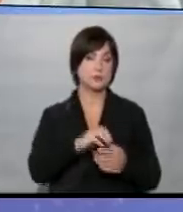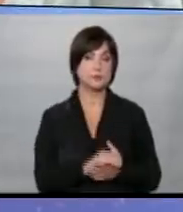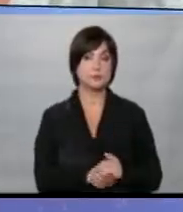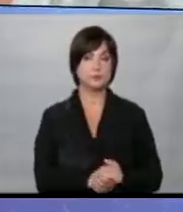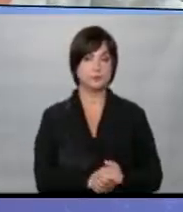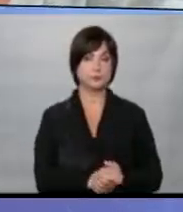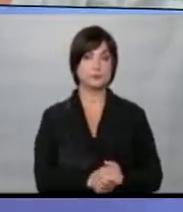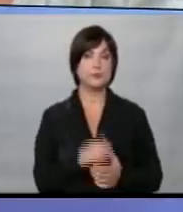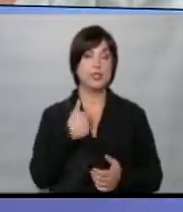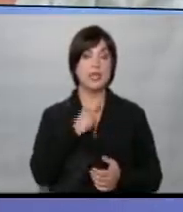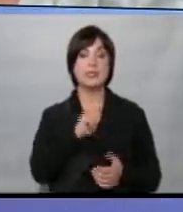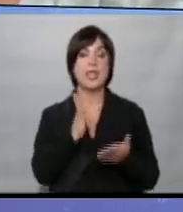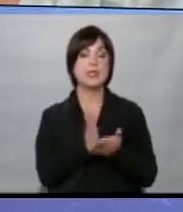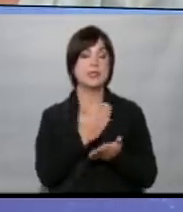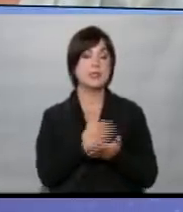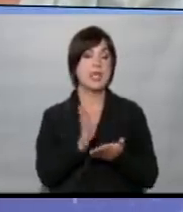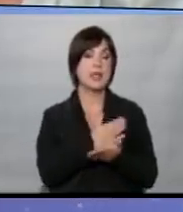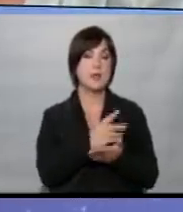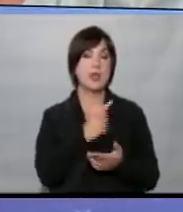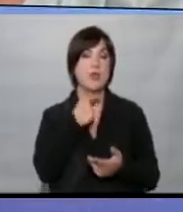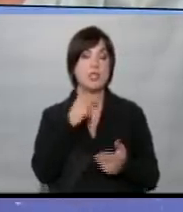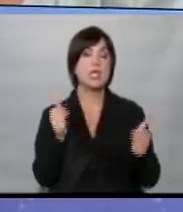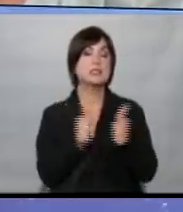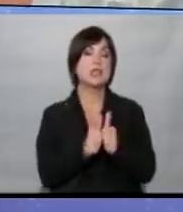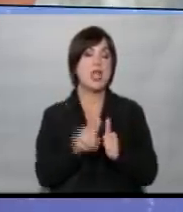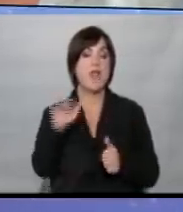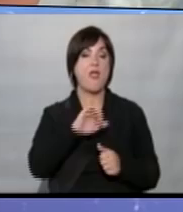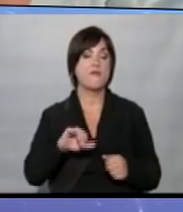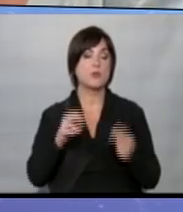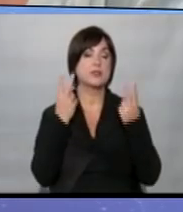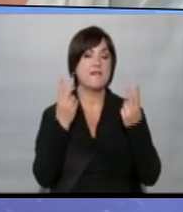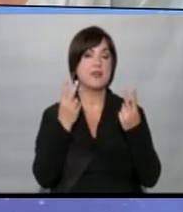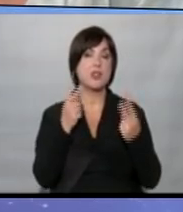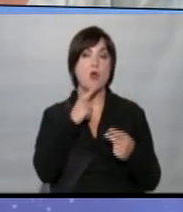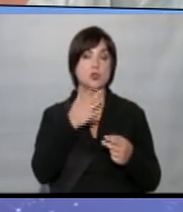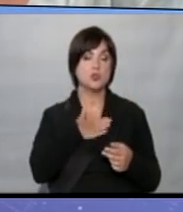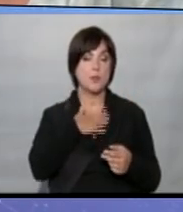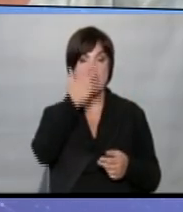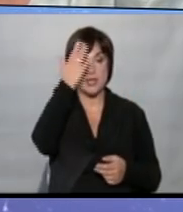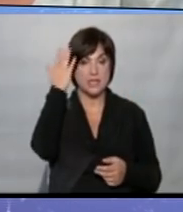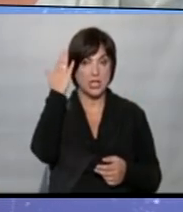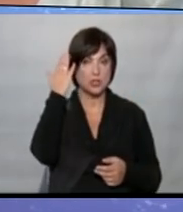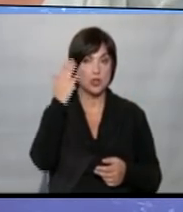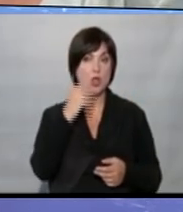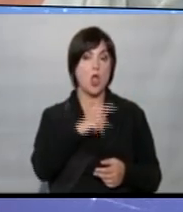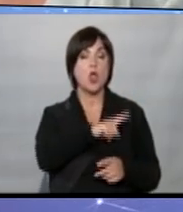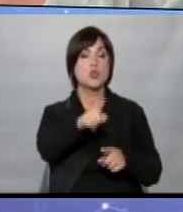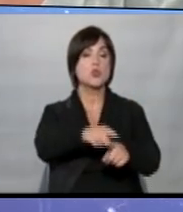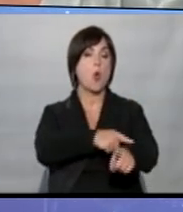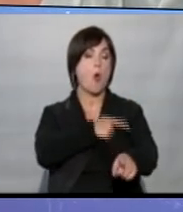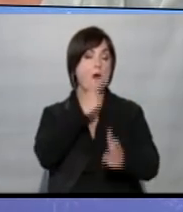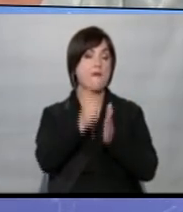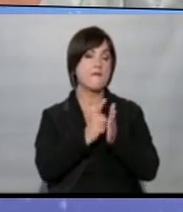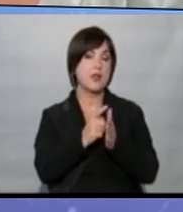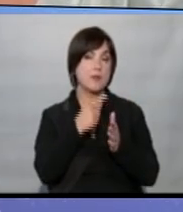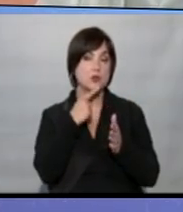развој. Ние не делиме, покажавме дека не делиме заеднички европски вредности. Тоа што мене ме загрижува долгорочно е